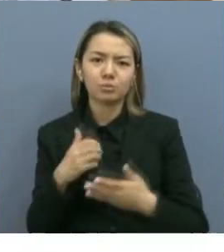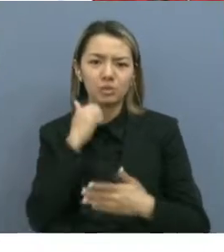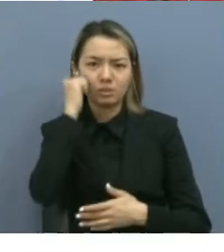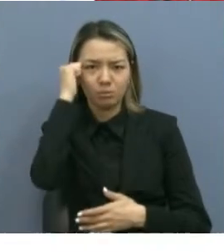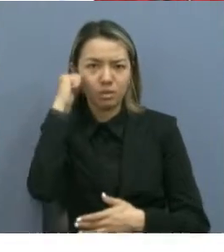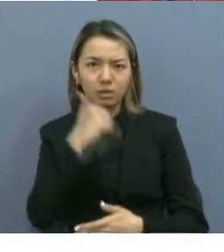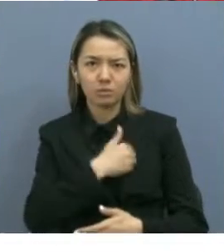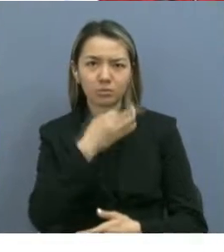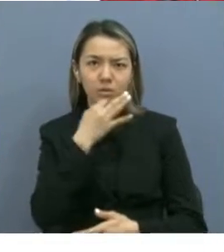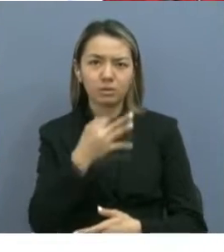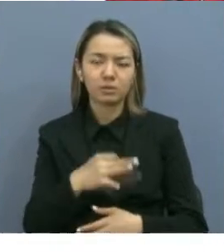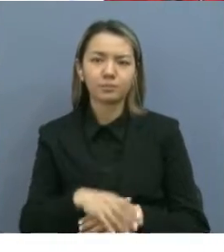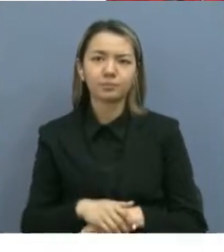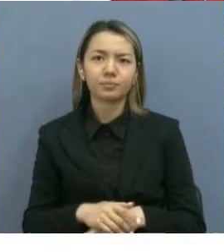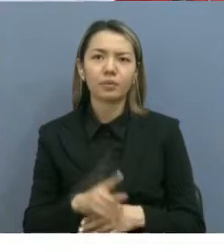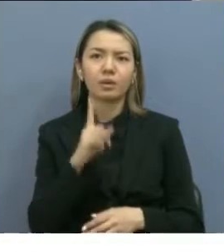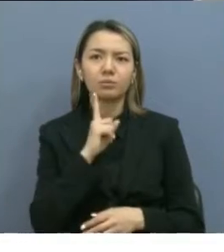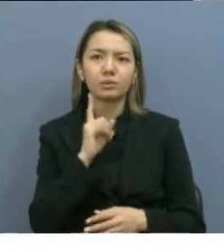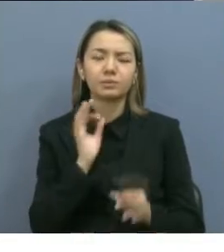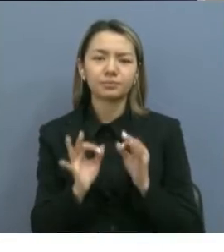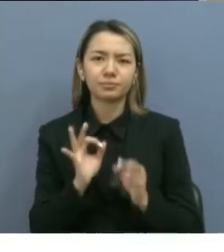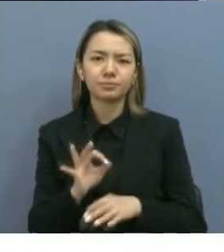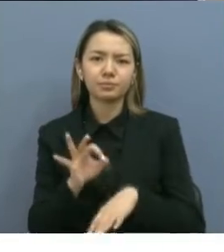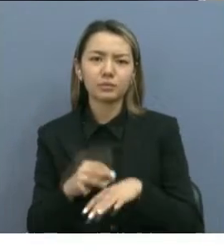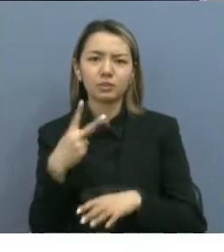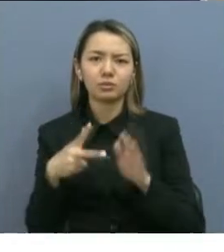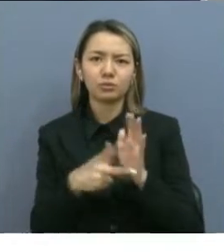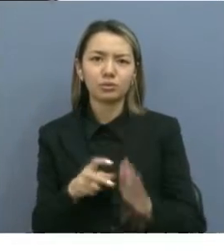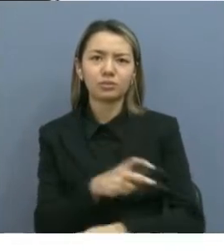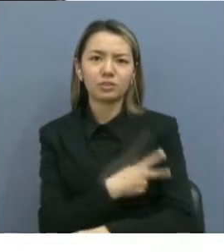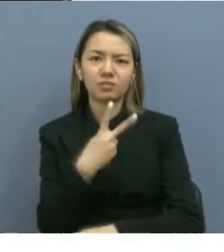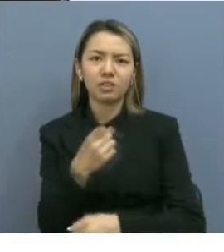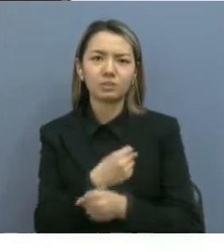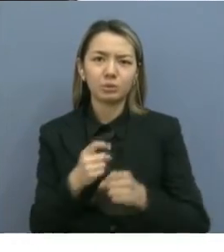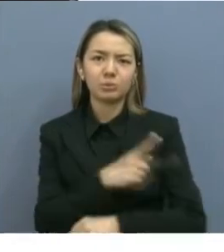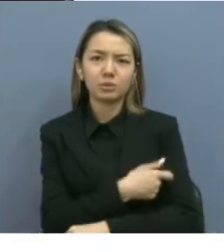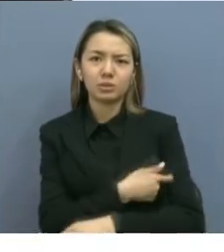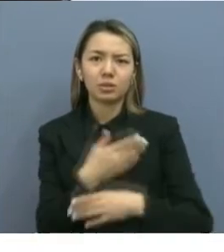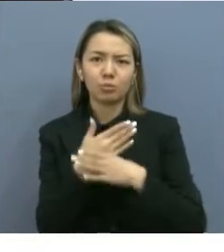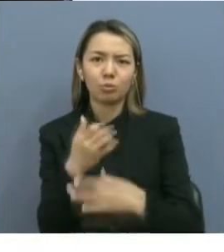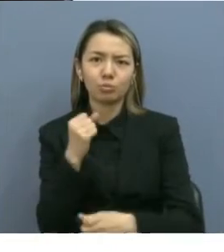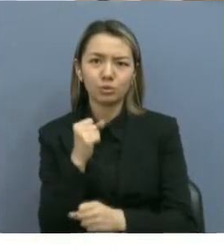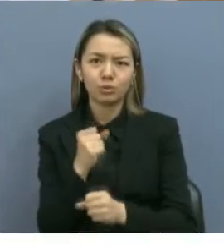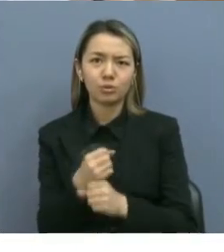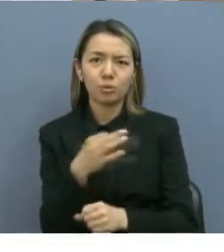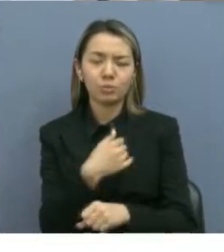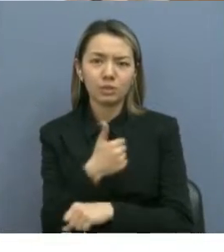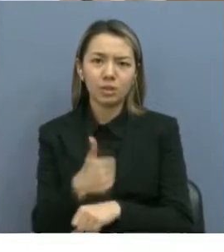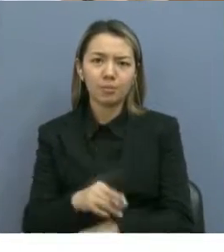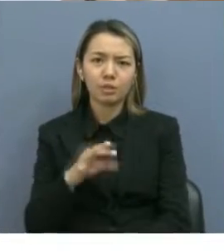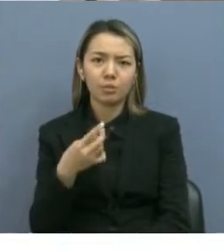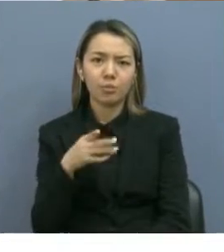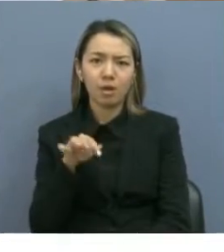алғысымызды айтамыз. Науқастардың жағдайы қанағаттанарлық, оларға 38 дәрігер екі ауысыммен медициналық көмек көрсетуде. Облыс әкімі Ермек